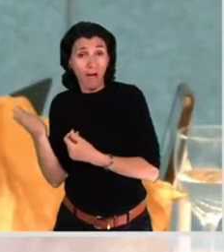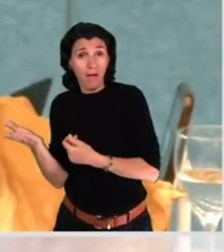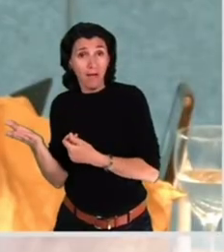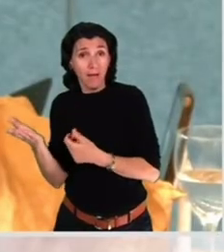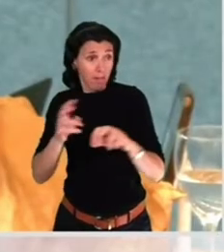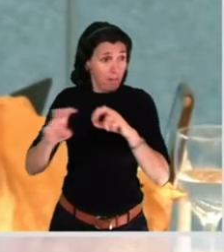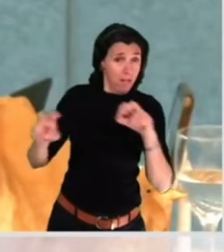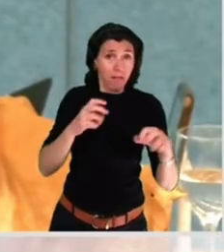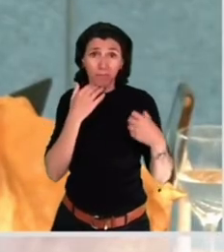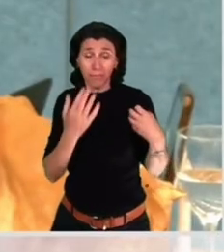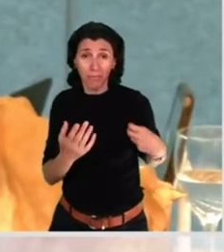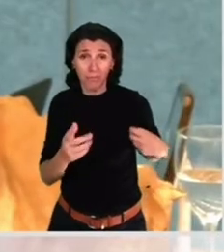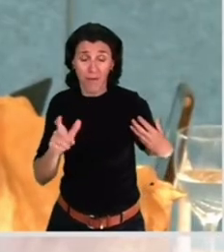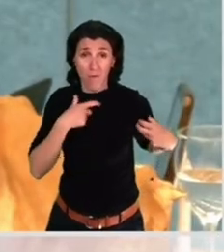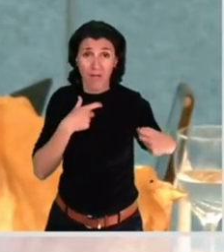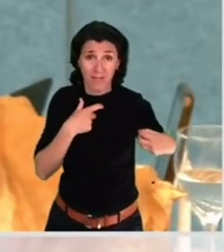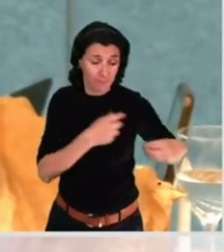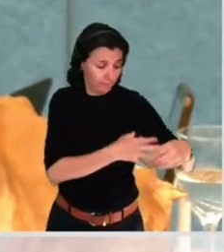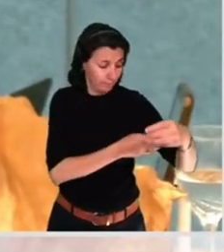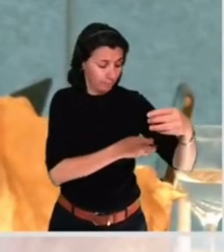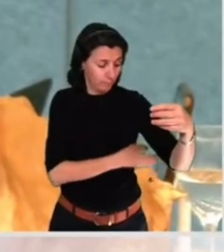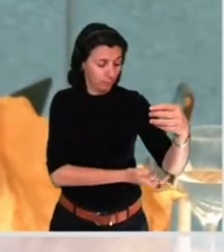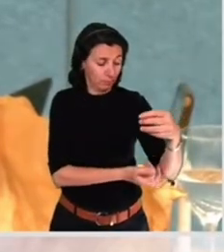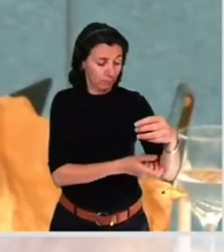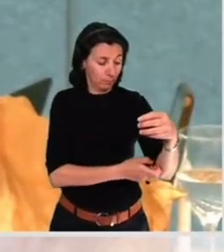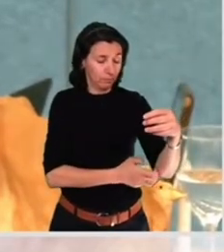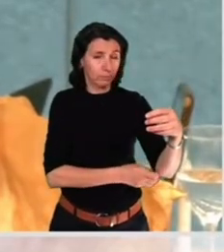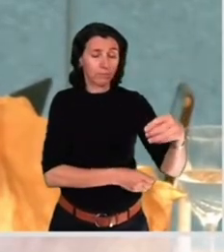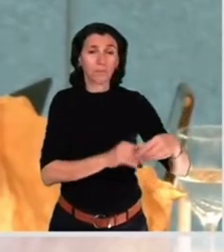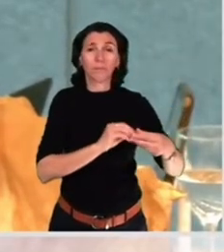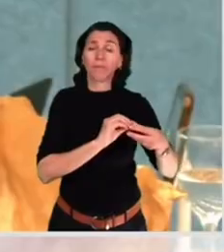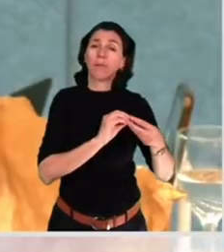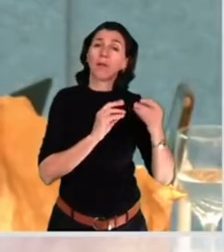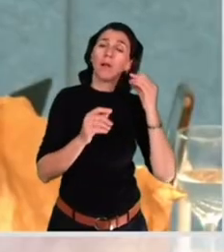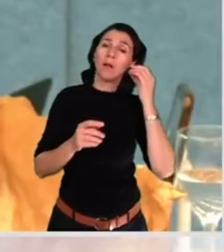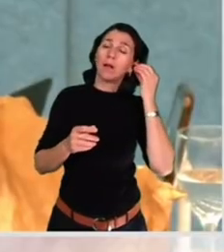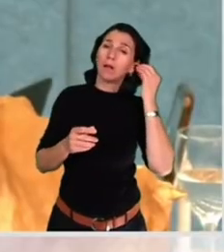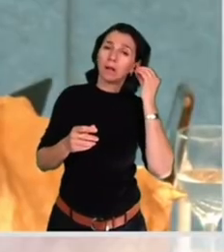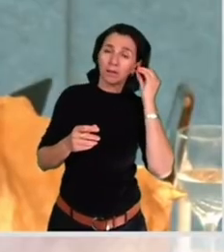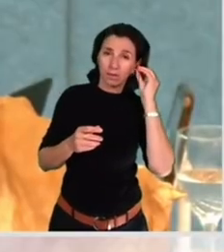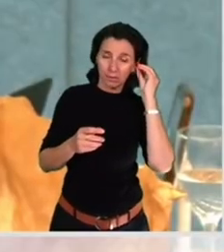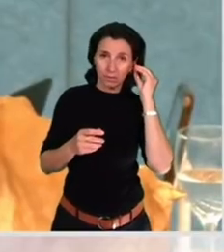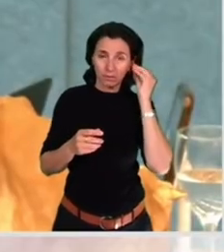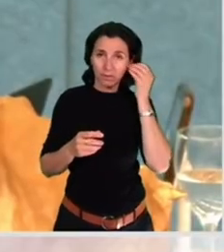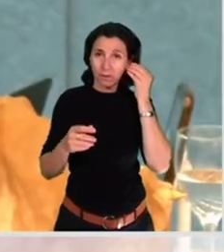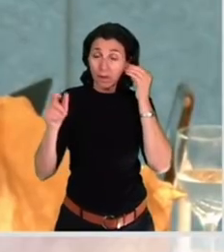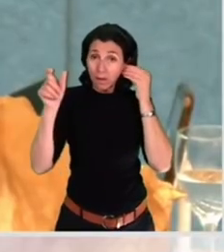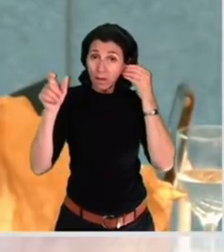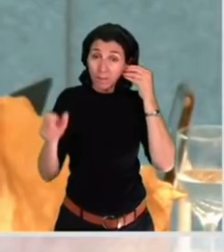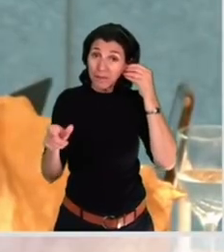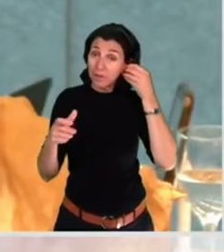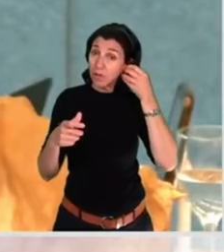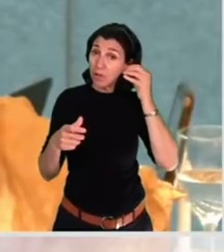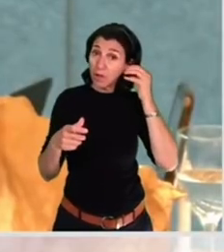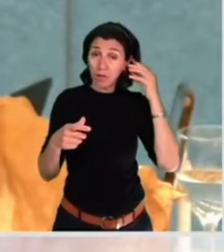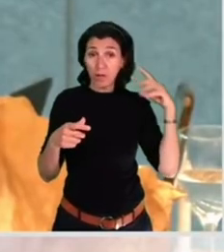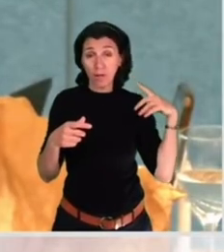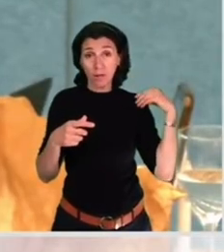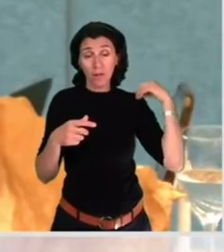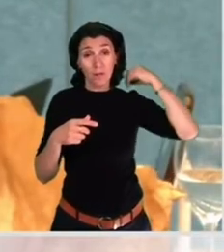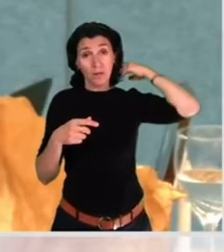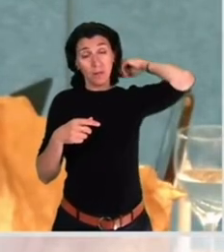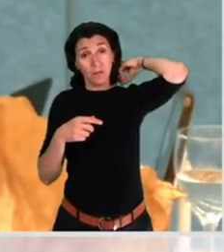mobilité, qu'ils soient plus ou moins handicapés ou simplement âgés, les familles nombreuses qui ne peuvent pas transporter tous leurs